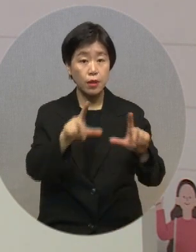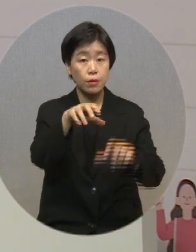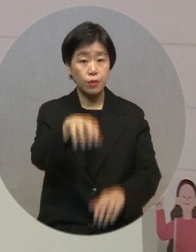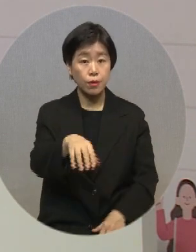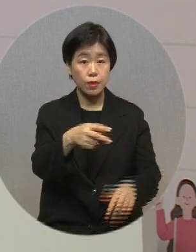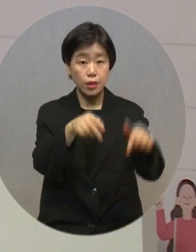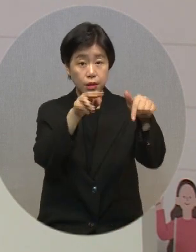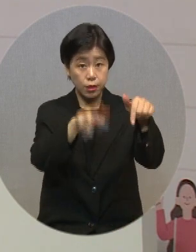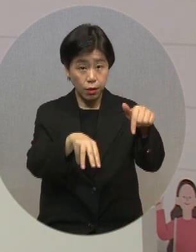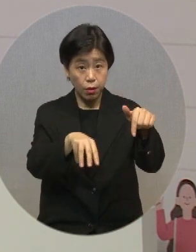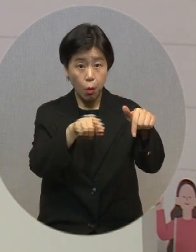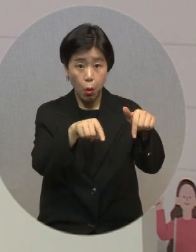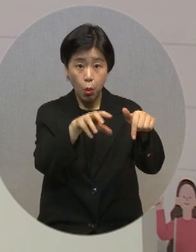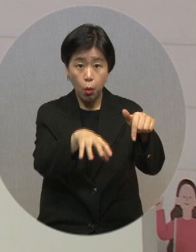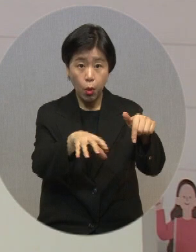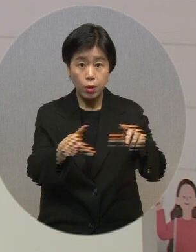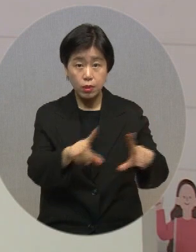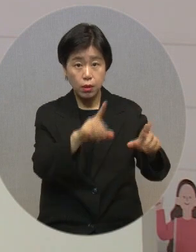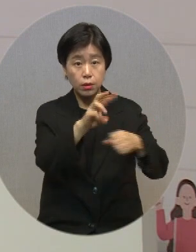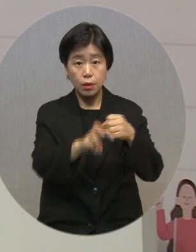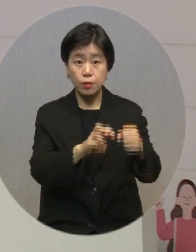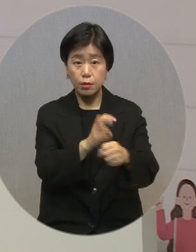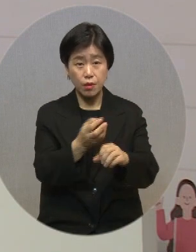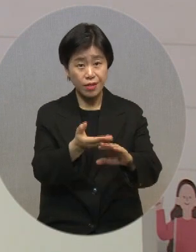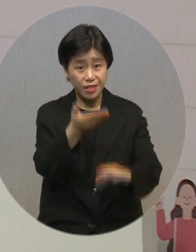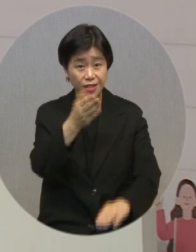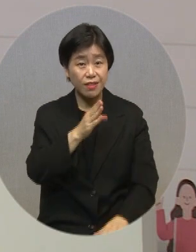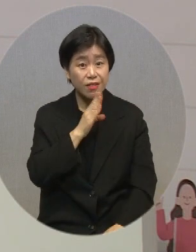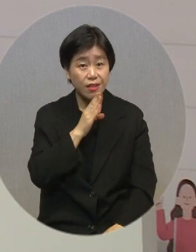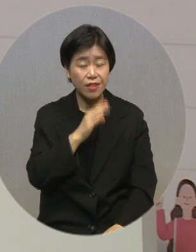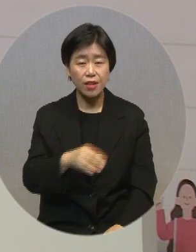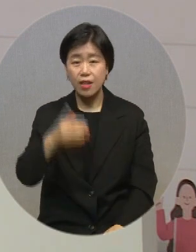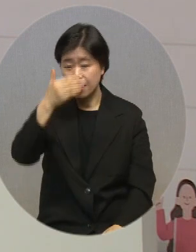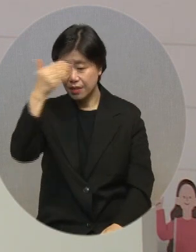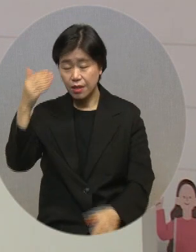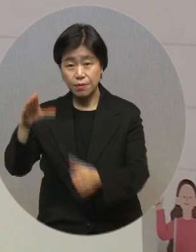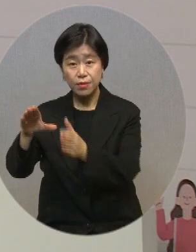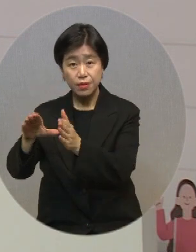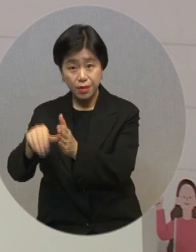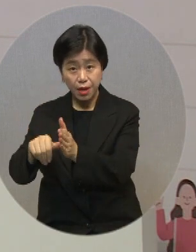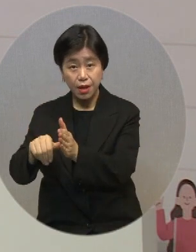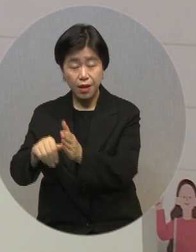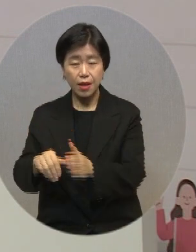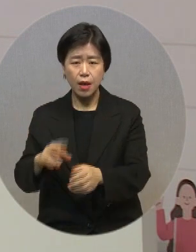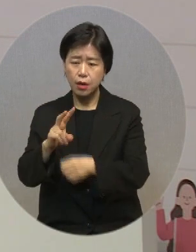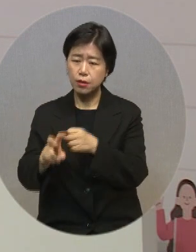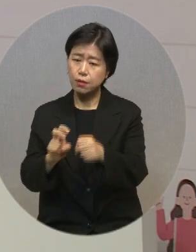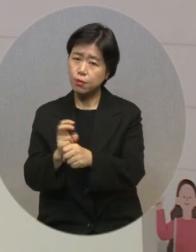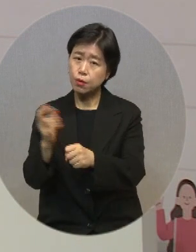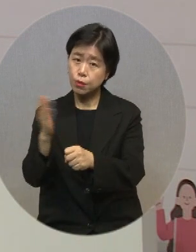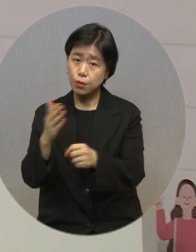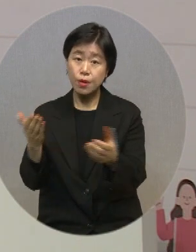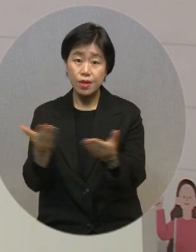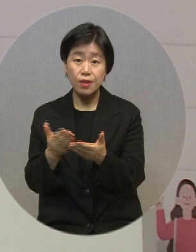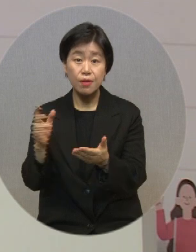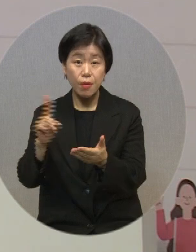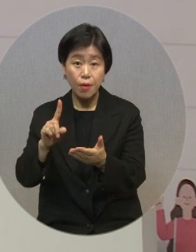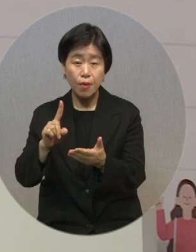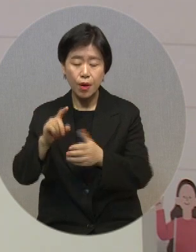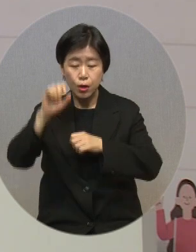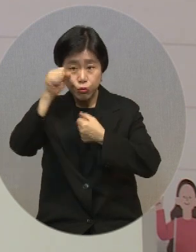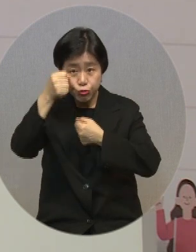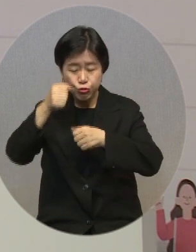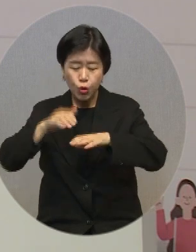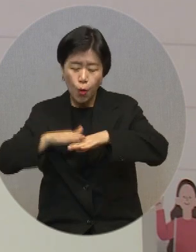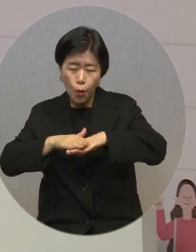넘었다고요? 네네. 아, 젊은 시절 20년 정도는 저 부두 수선을 하셨다고 그러는데? 네네. 아,